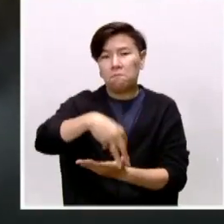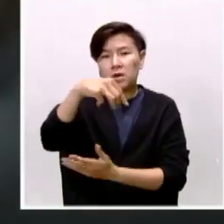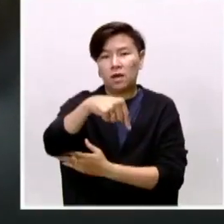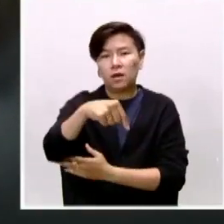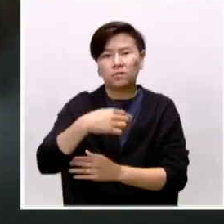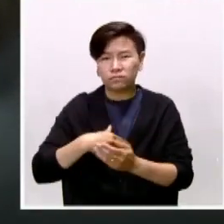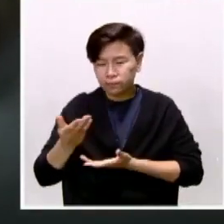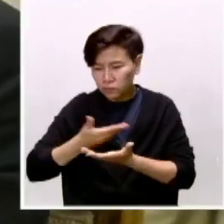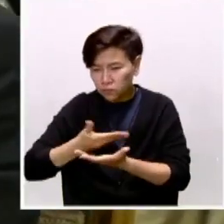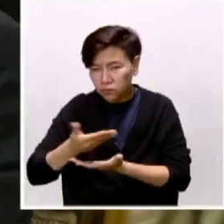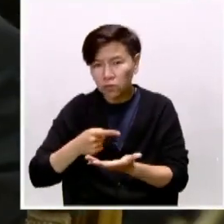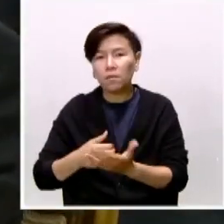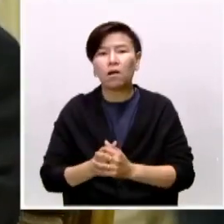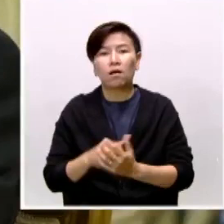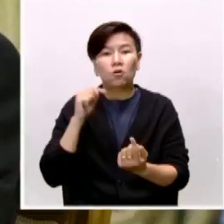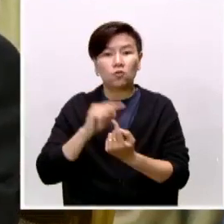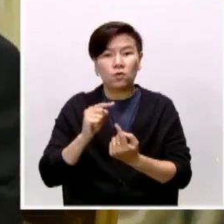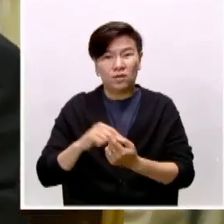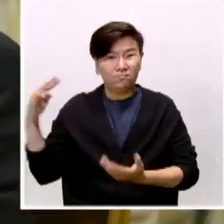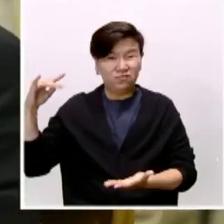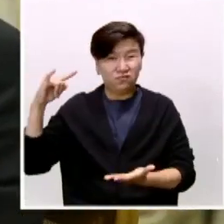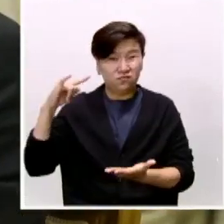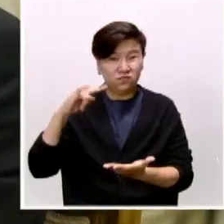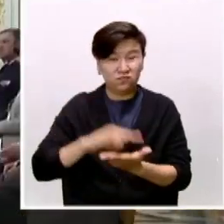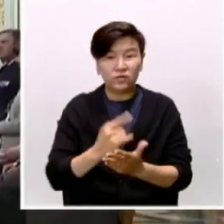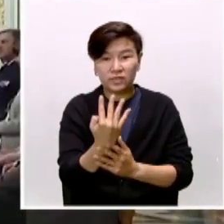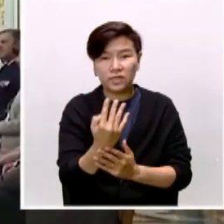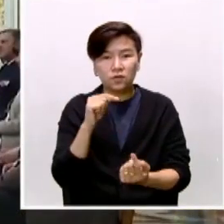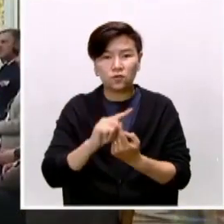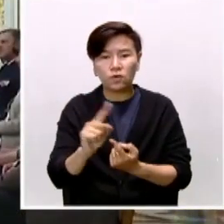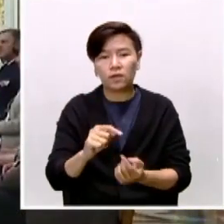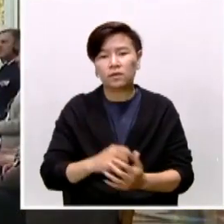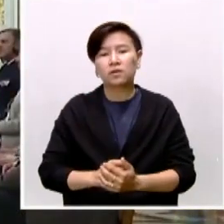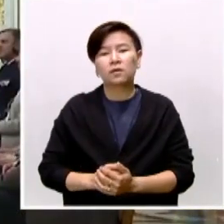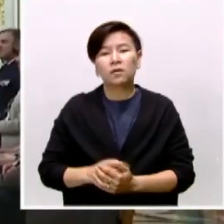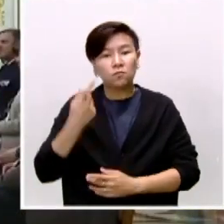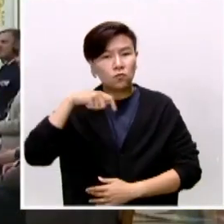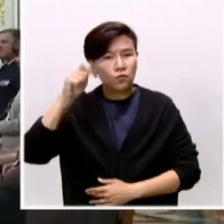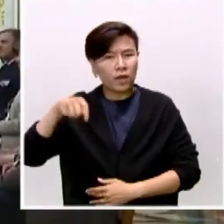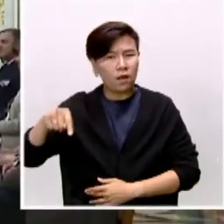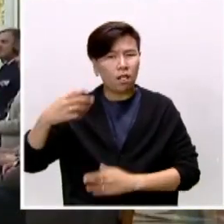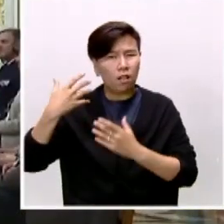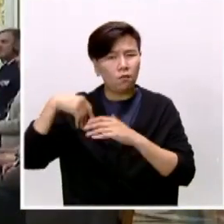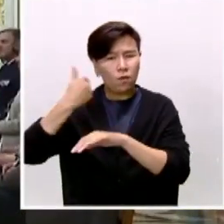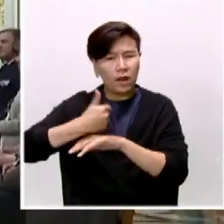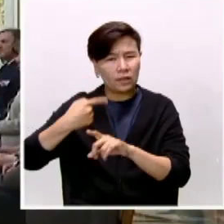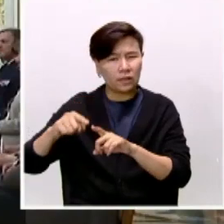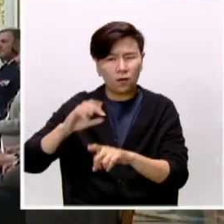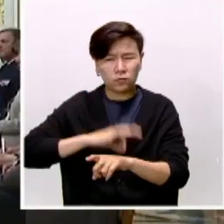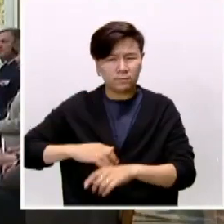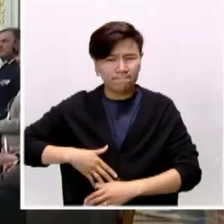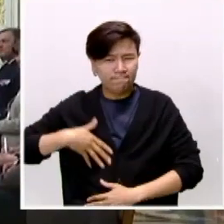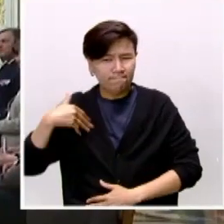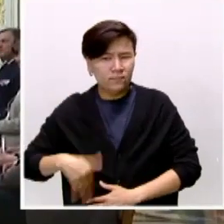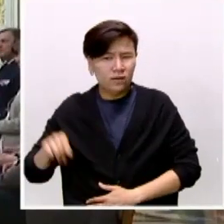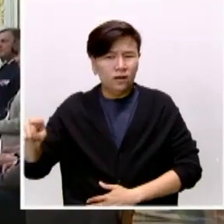ผนึกกำลังเยือนยูเครนครั้งนี้เกิดขึ้นหลังจากที่ผู้นำยูเครนแสดงความไม่พอใจต่อผู้นำ EU หลายเรื่องด้วยกันนะคะไม่ว่าจะเป็น